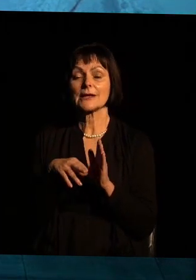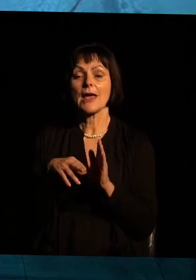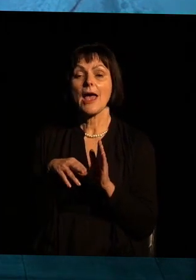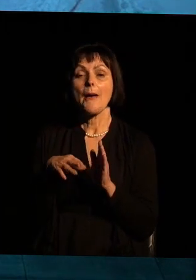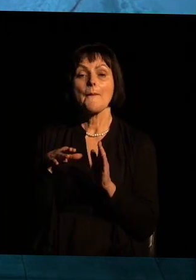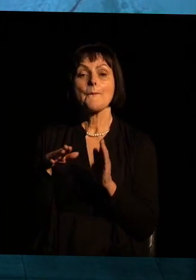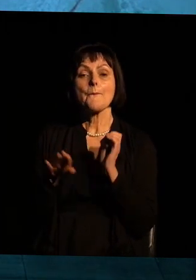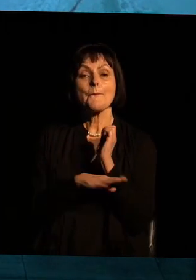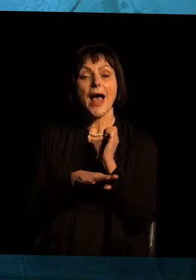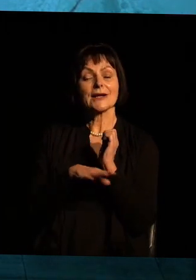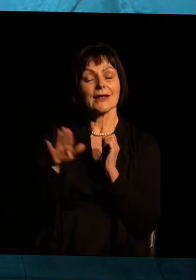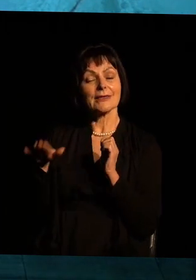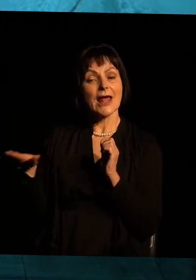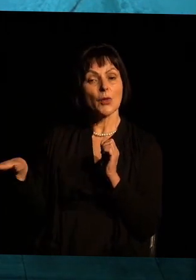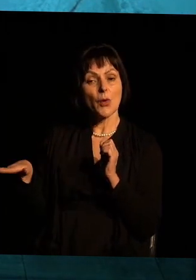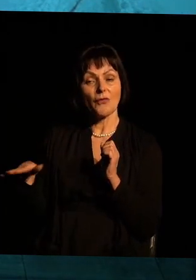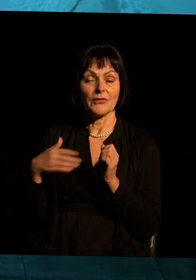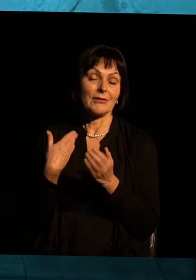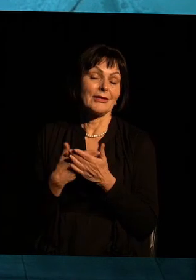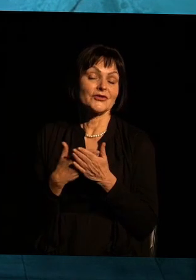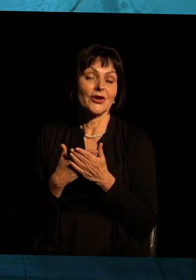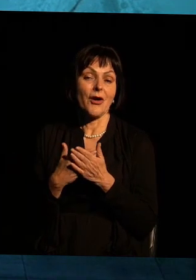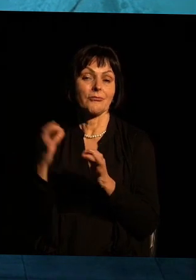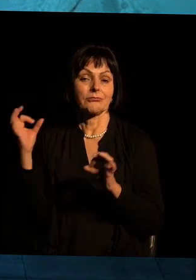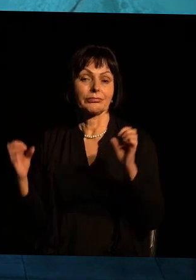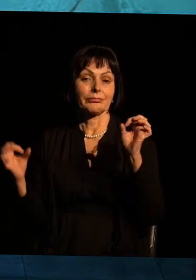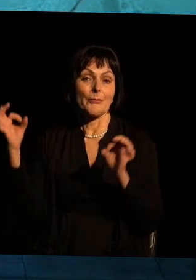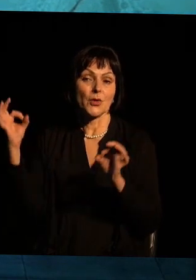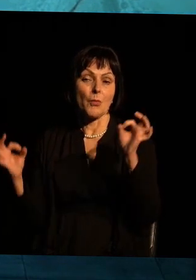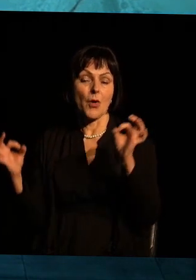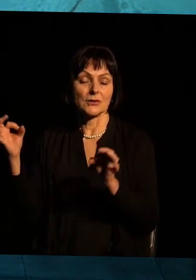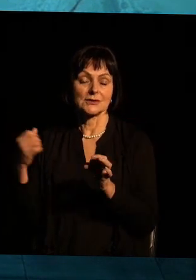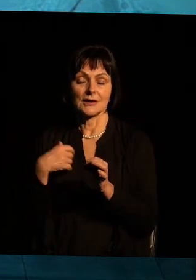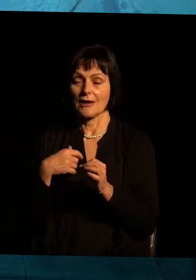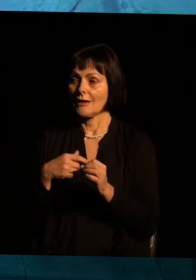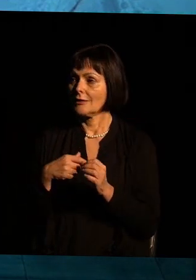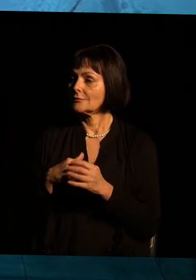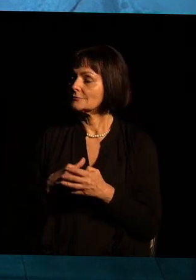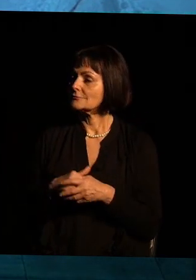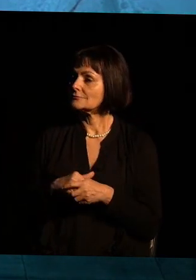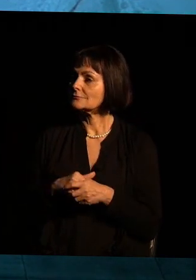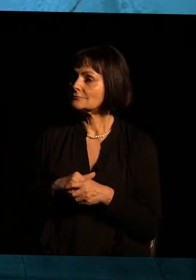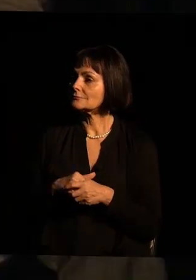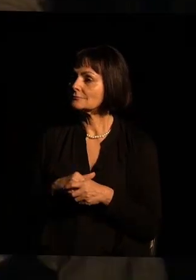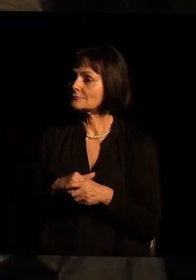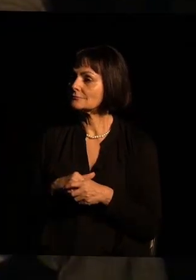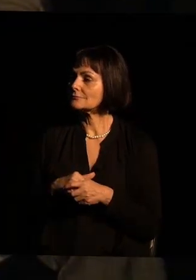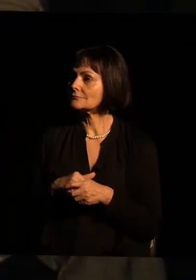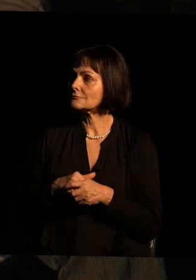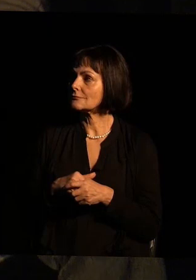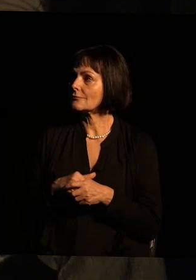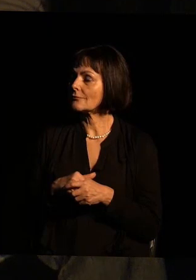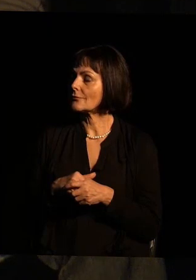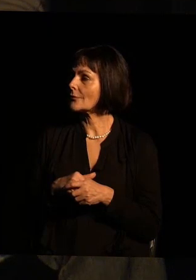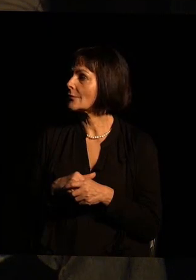Denali? Jaka jest przyczyna, że jest taka duża dysproporcja między Denali a Aconcagua? No więc powiem tak,